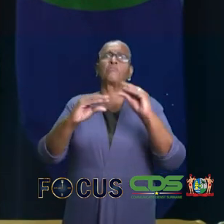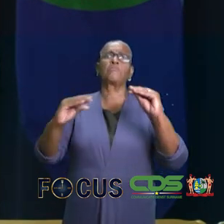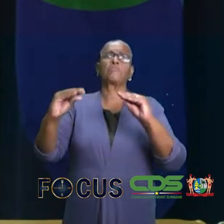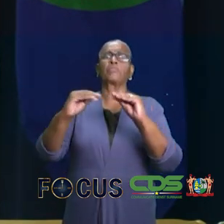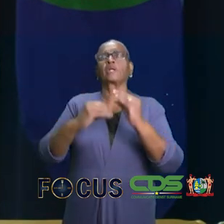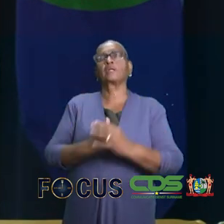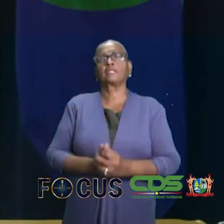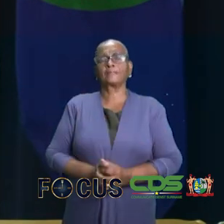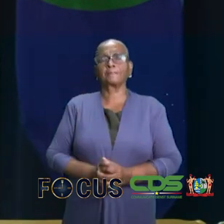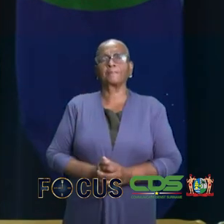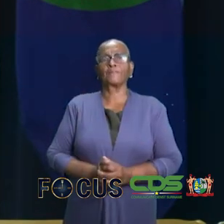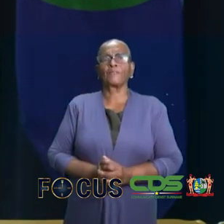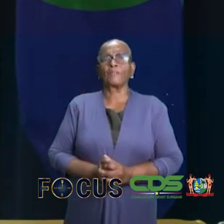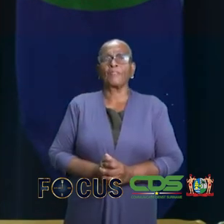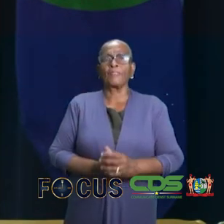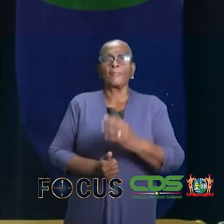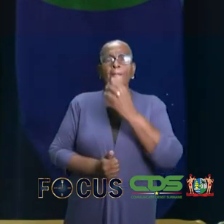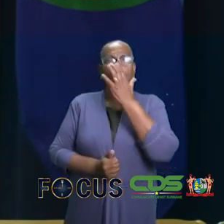eigenlijk